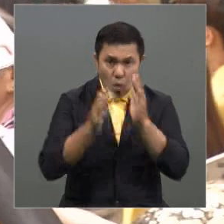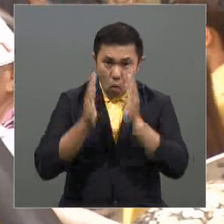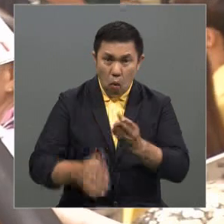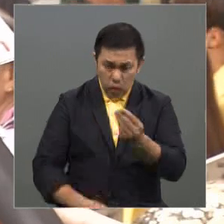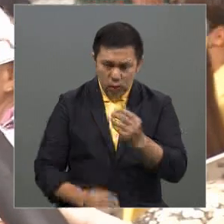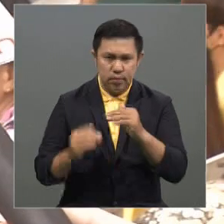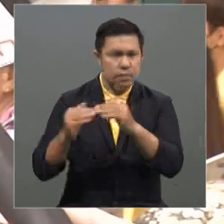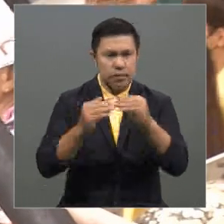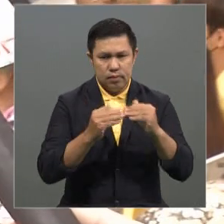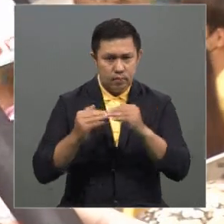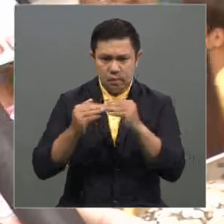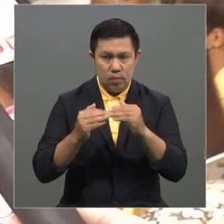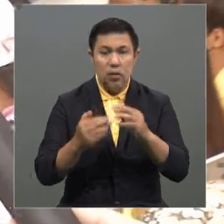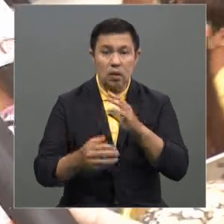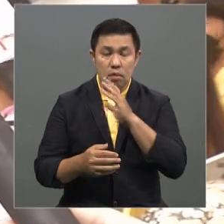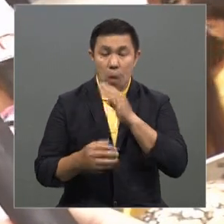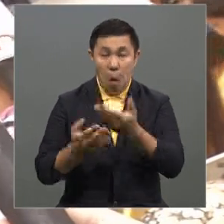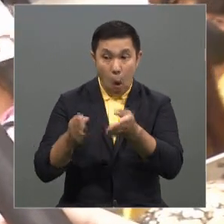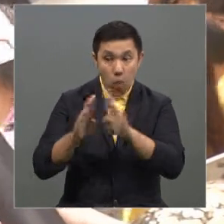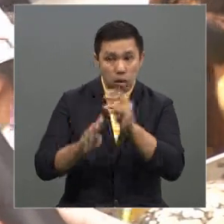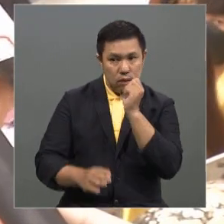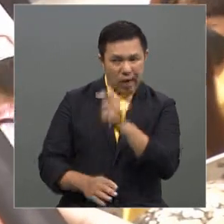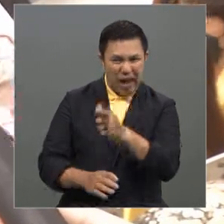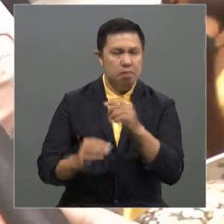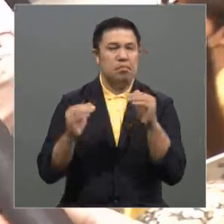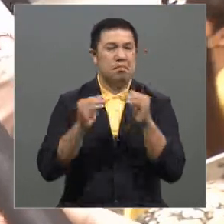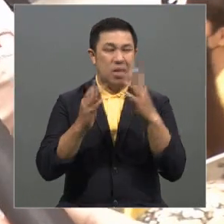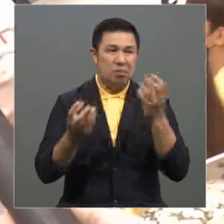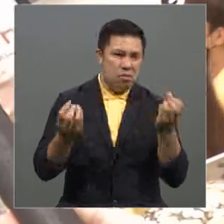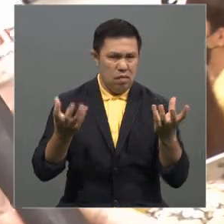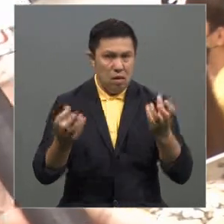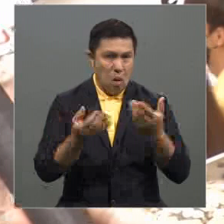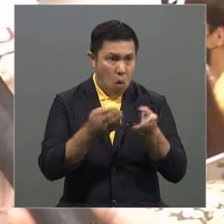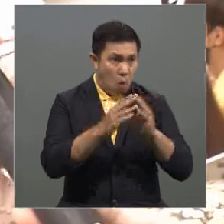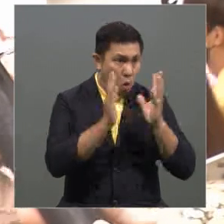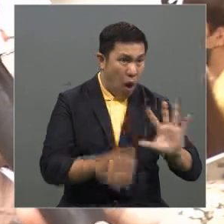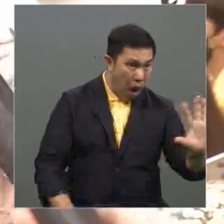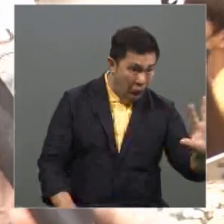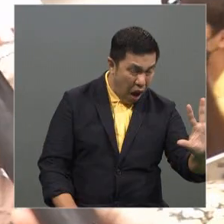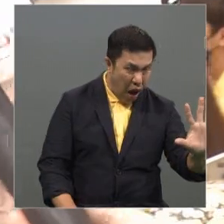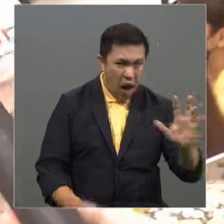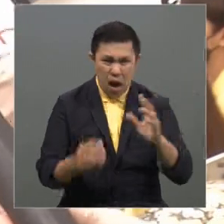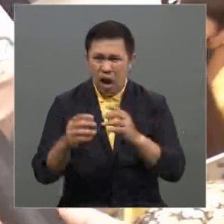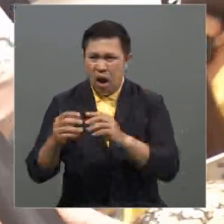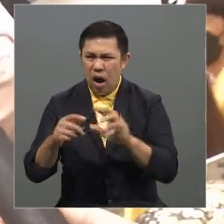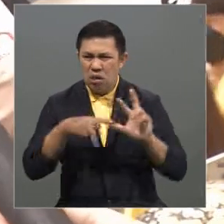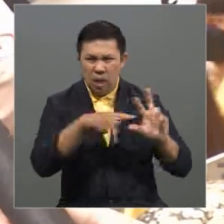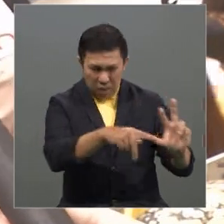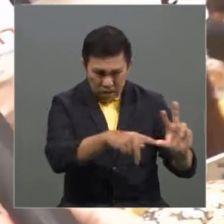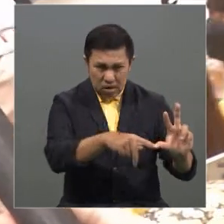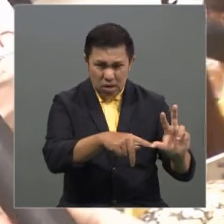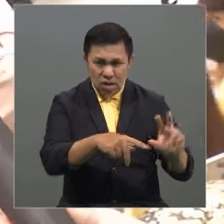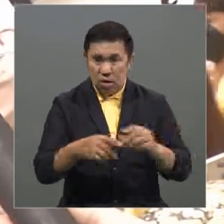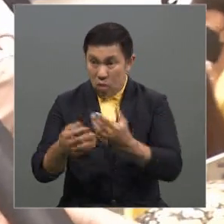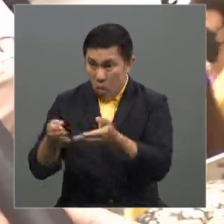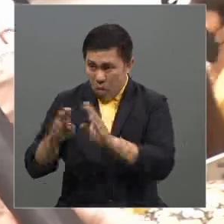จจะได้เท่าเทียมกันไม่ฉะนั้นแล้วถ้าจ่ายเป็นครอบครัวมันจะไม่อาจจะไม่ยุติธรรมครอบครัวหนึ่งมี5คน3คนได้ 3,000